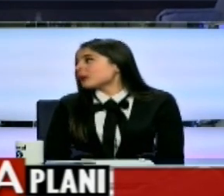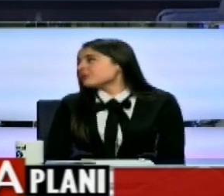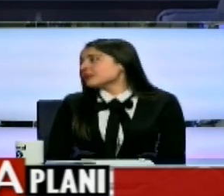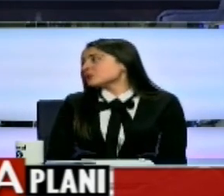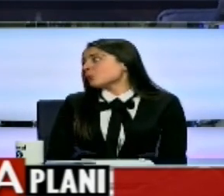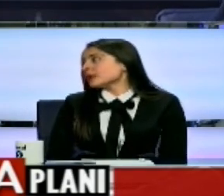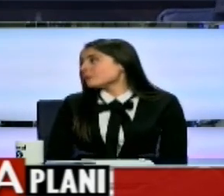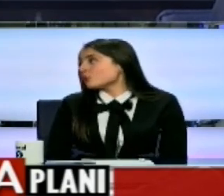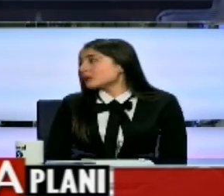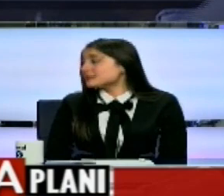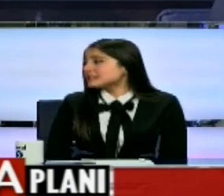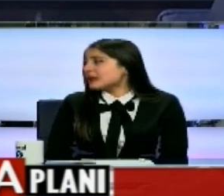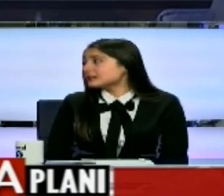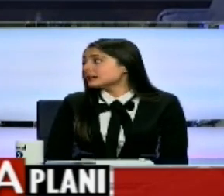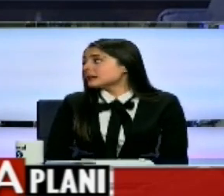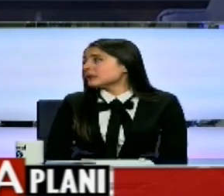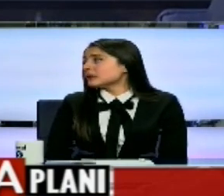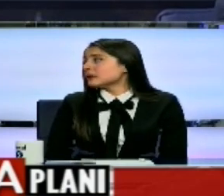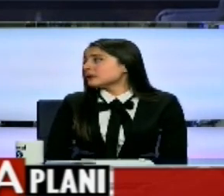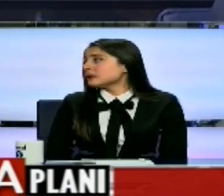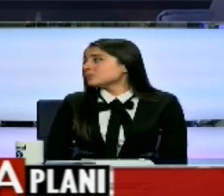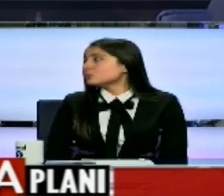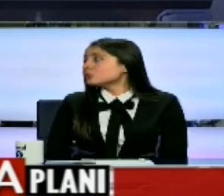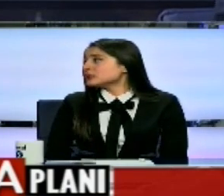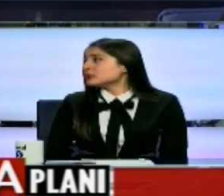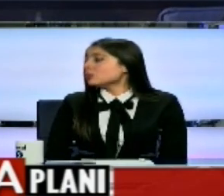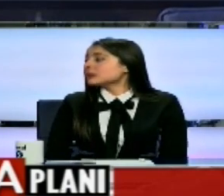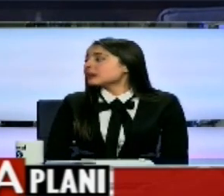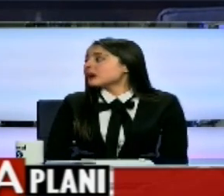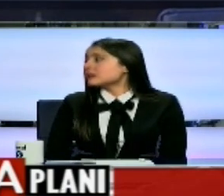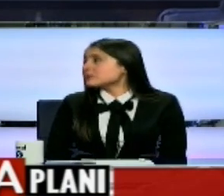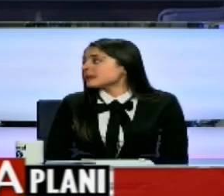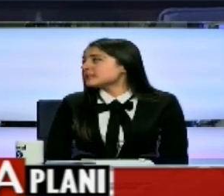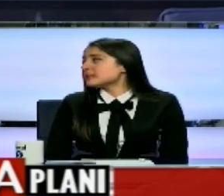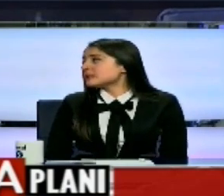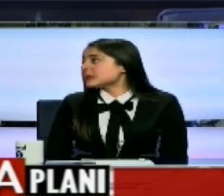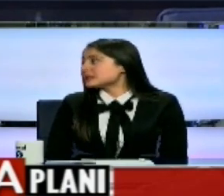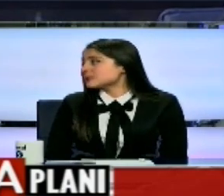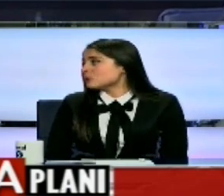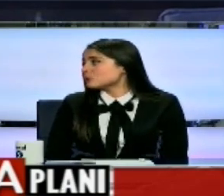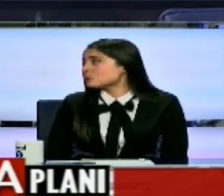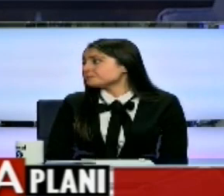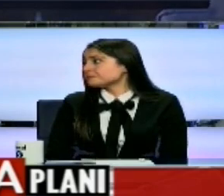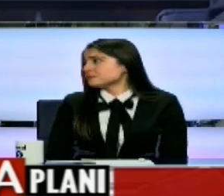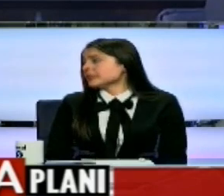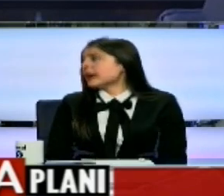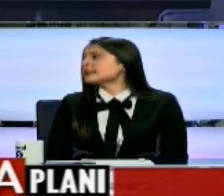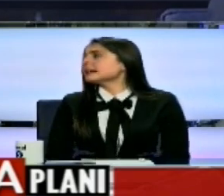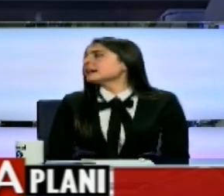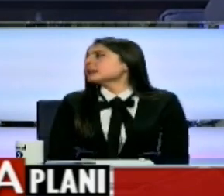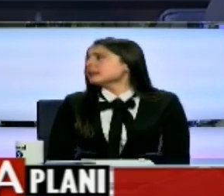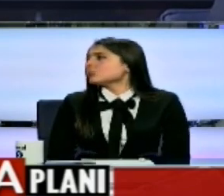bilmiyorlar, bir fikir söyleyemiyorlar. Bizler bunları onlara anlatmak, hissettirmek istiyoruz.